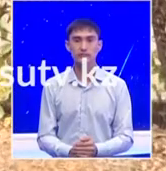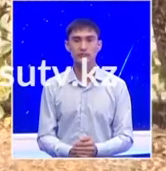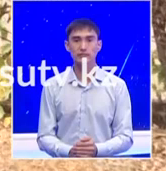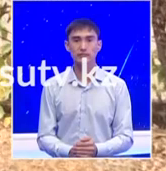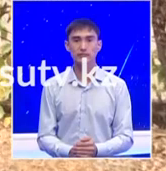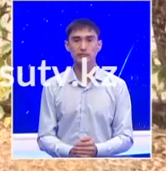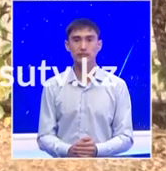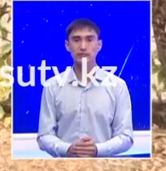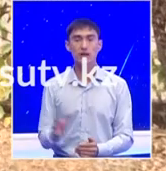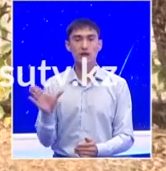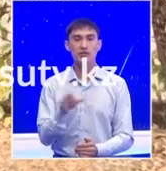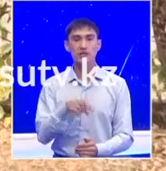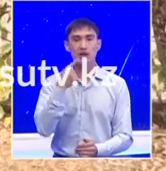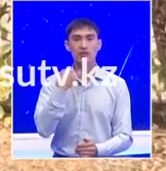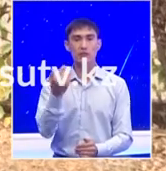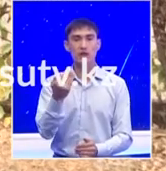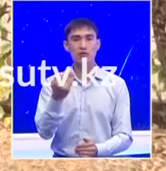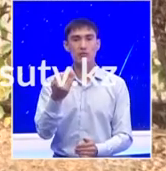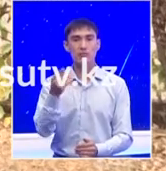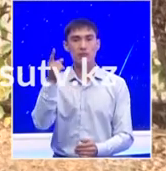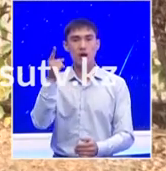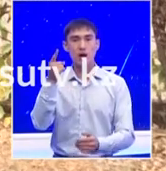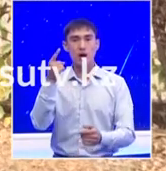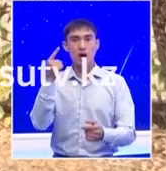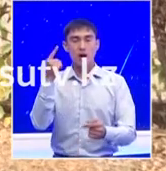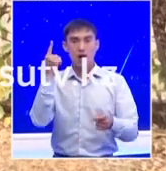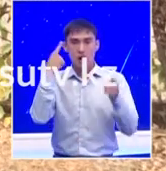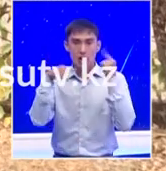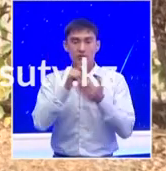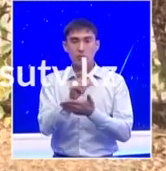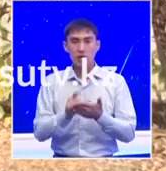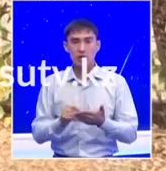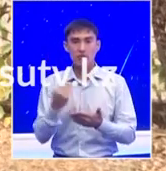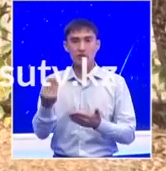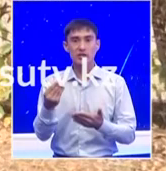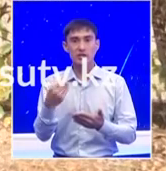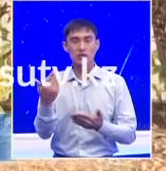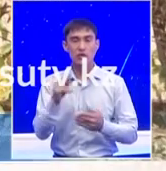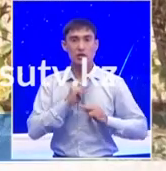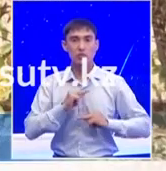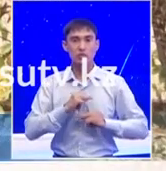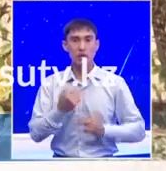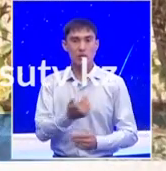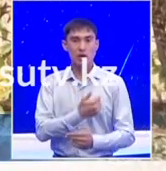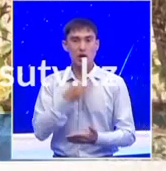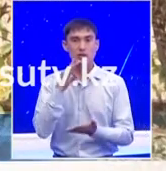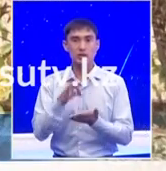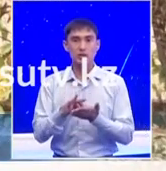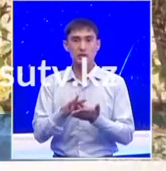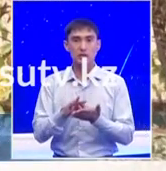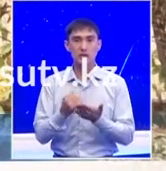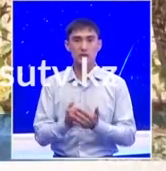Все говорят про его автобиографию, все говорят про его работу. А мне хотелось бы сказать, какой он был